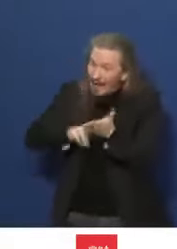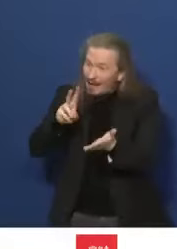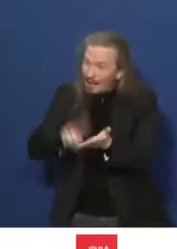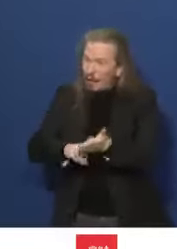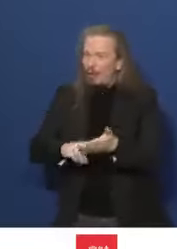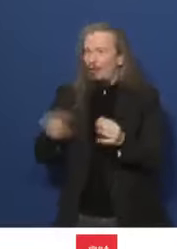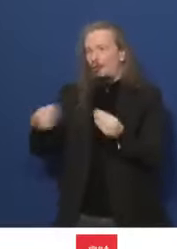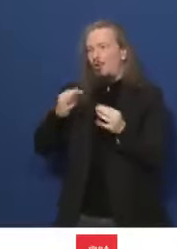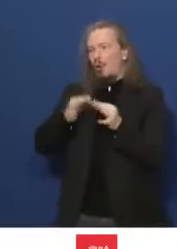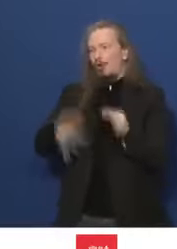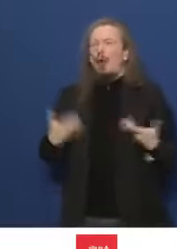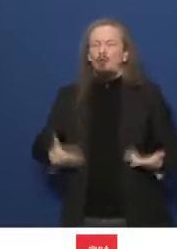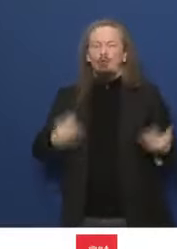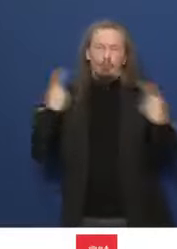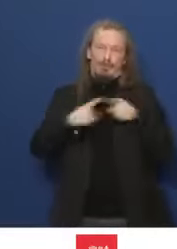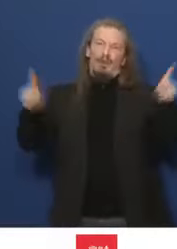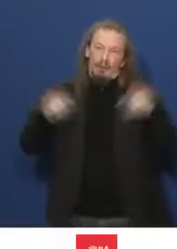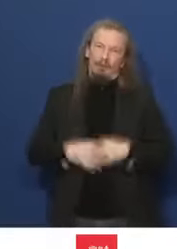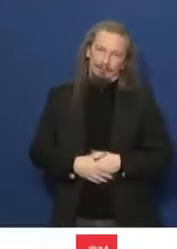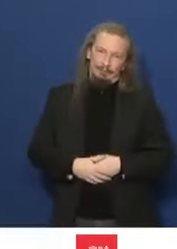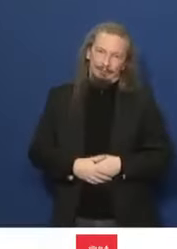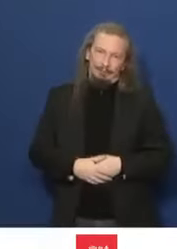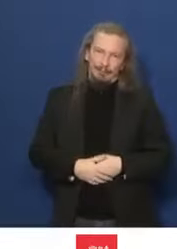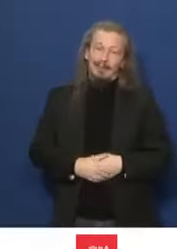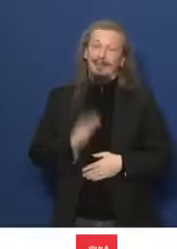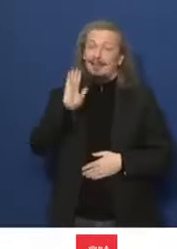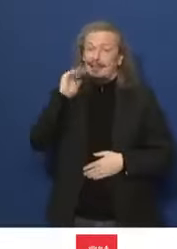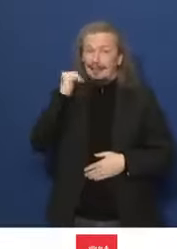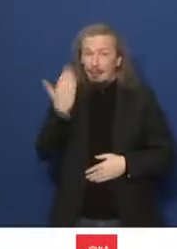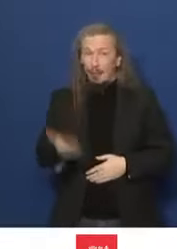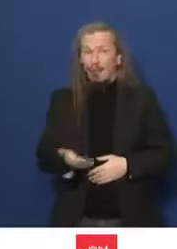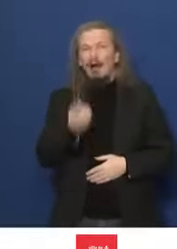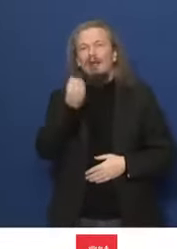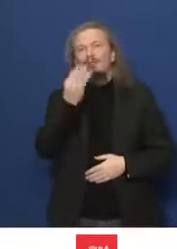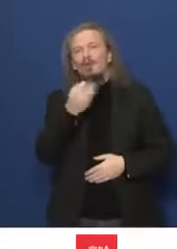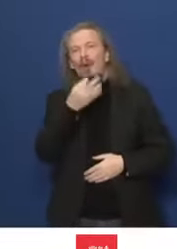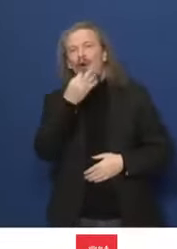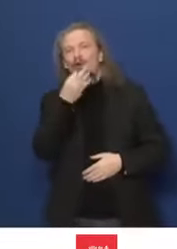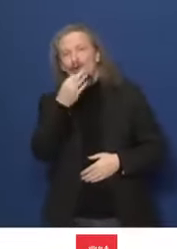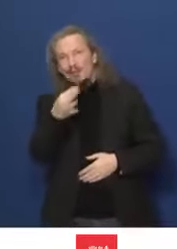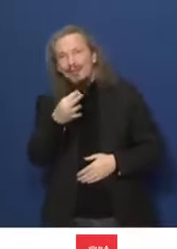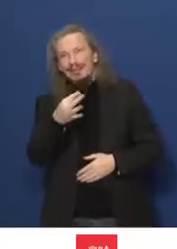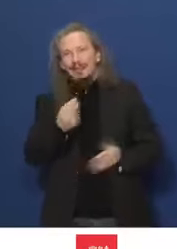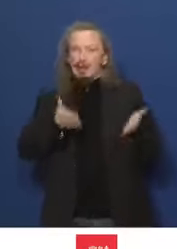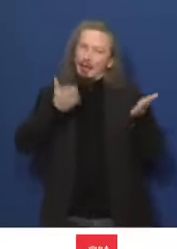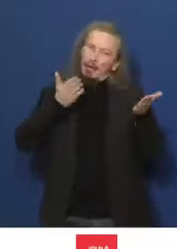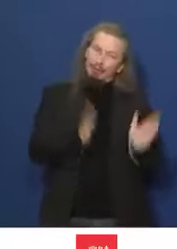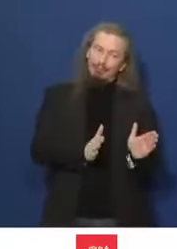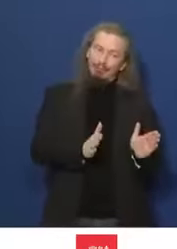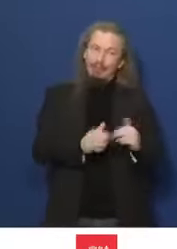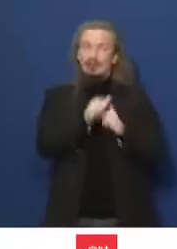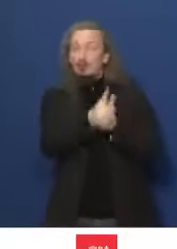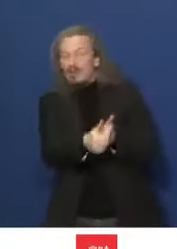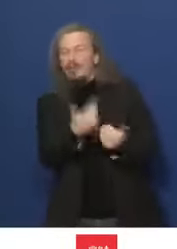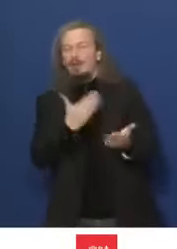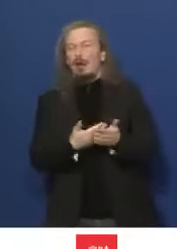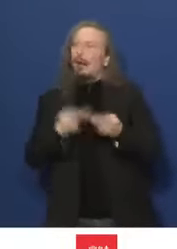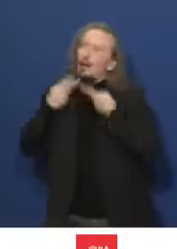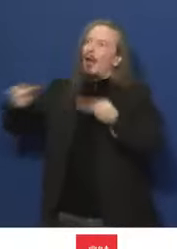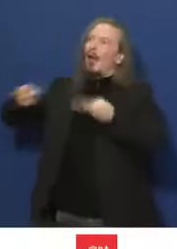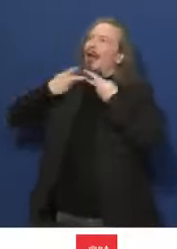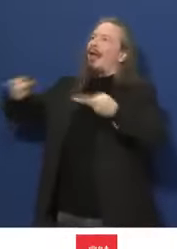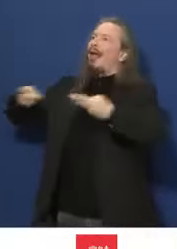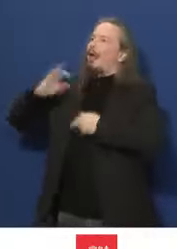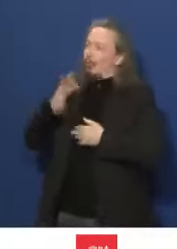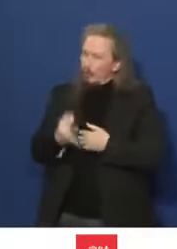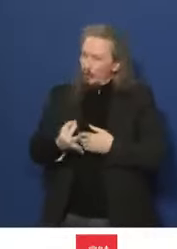aujourd'hui. C'est pour ça que je parle assez souvent de détermination et de suivi. Il ne s'agit pas de faire des annonces. L'innovation est essentielle,